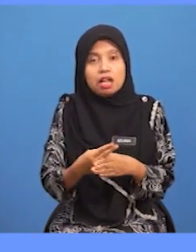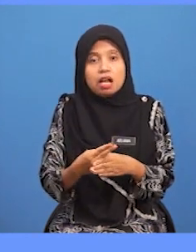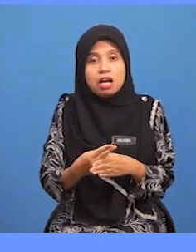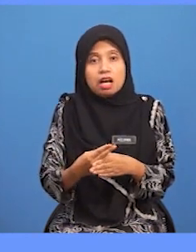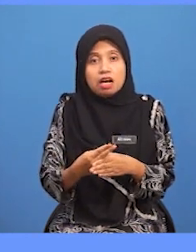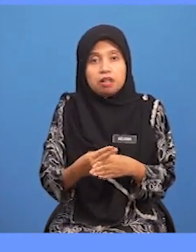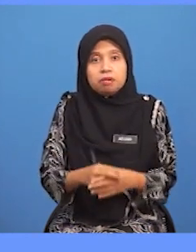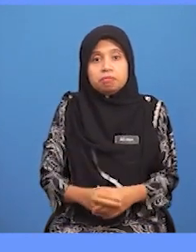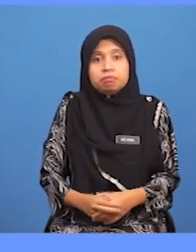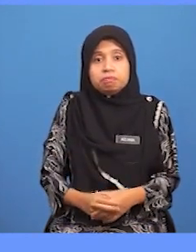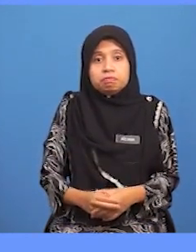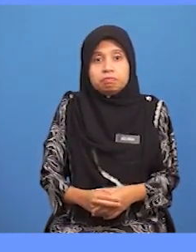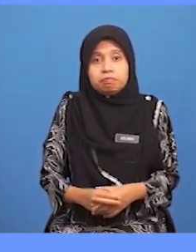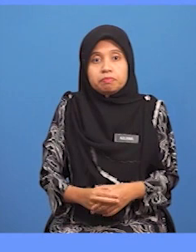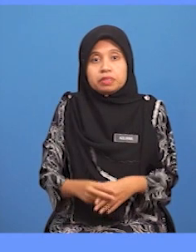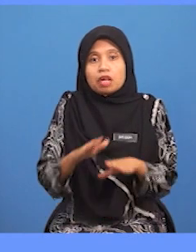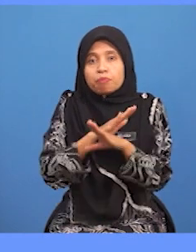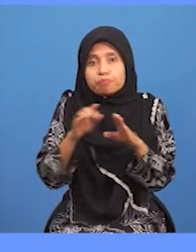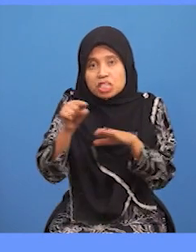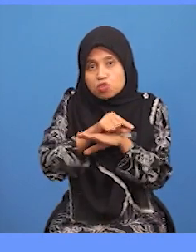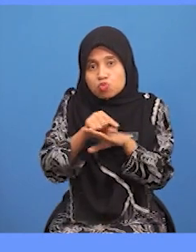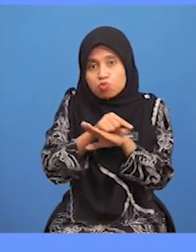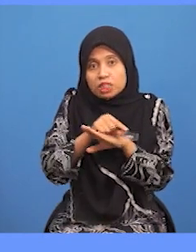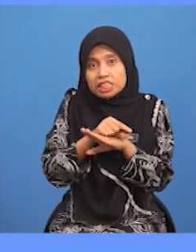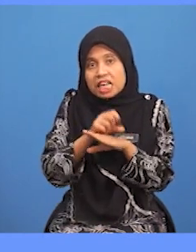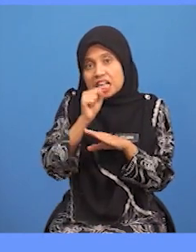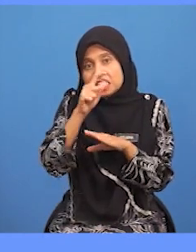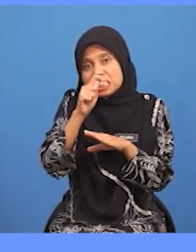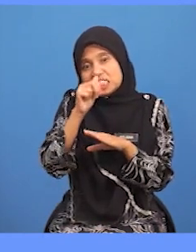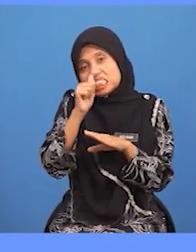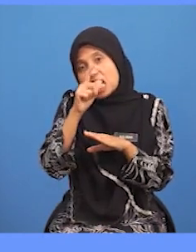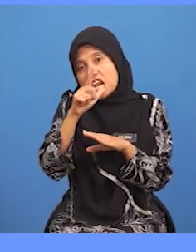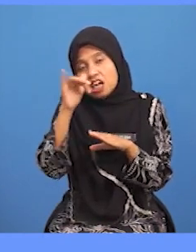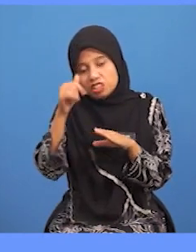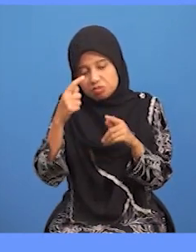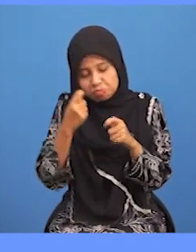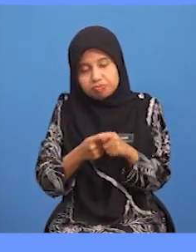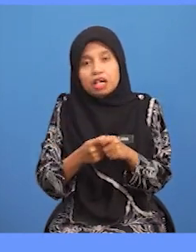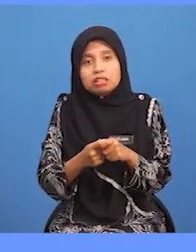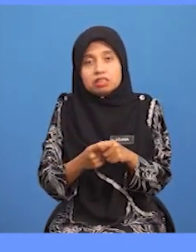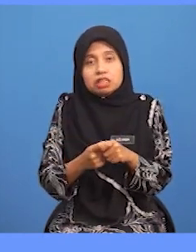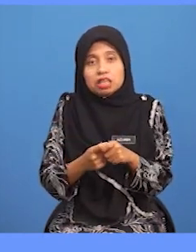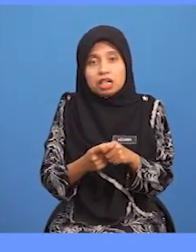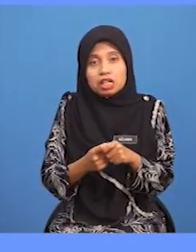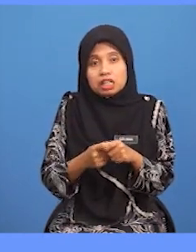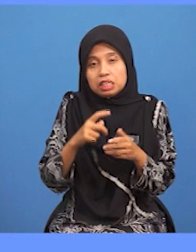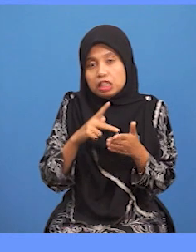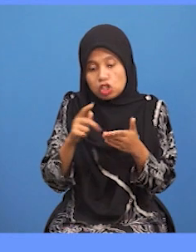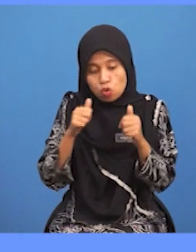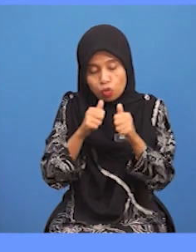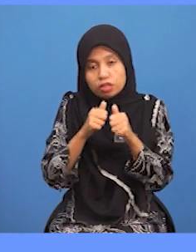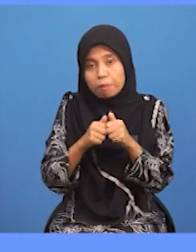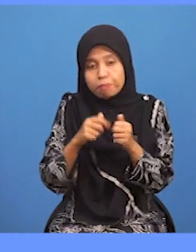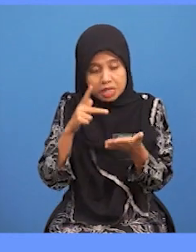Melakar titik pulang modal tanpa menggunakan skala yang tepat. lakaran berdasarkan pengiraan